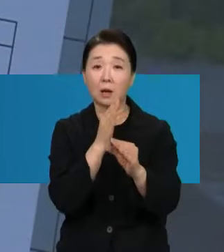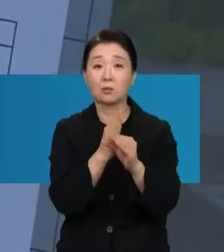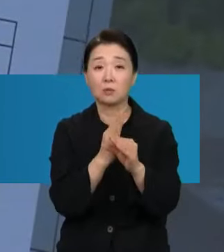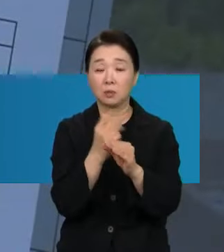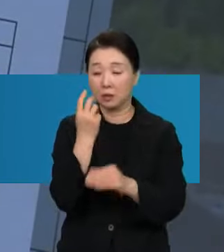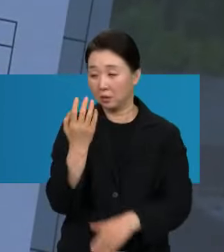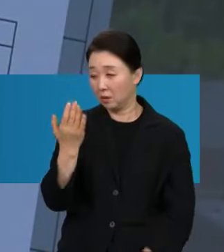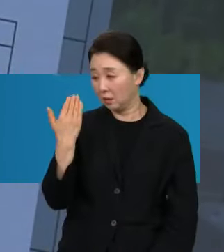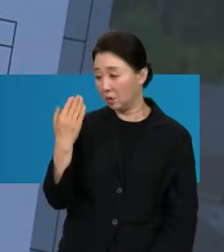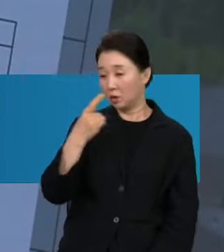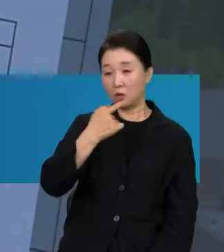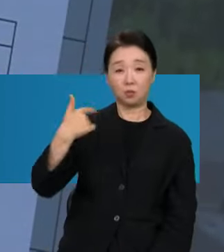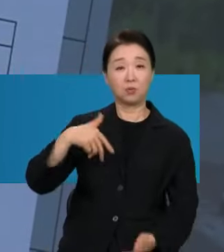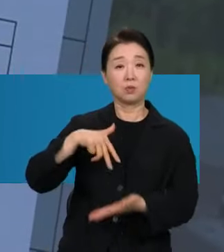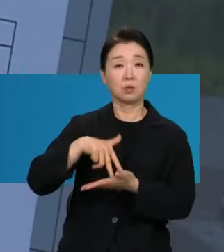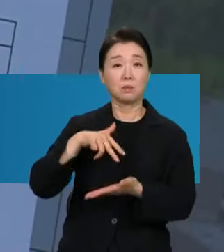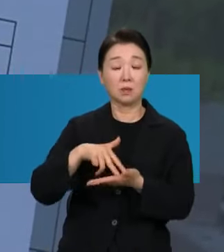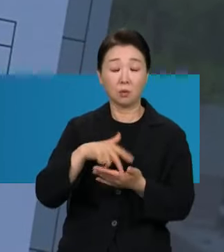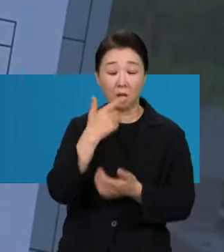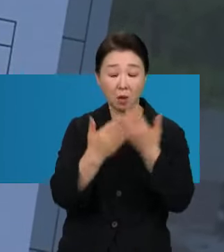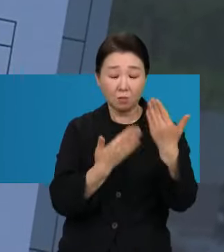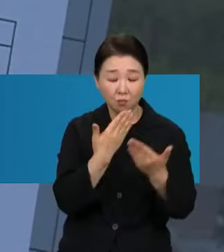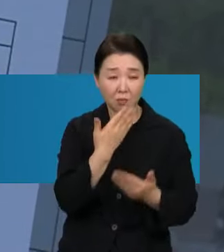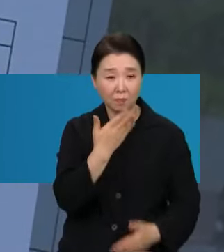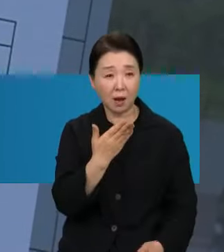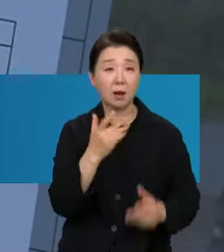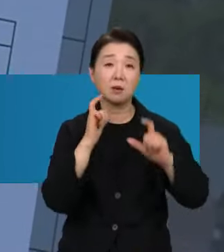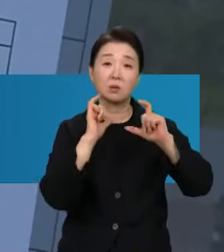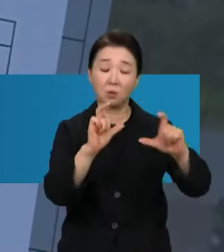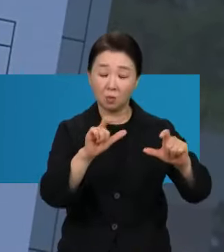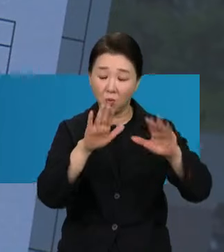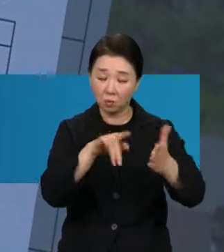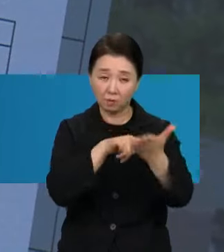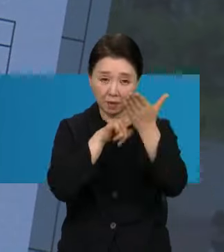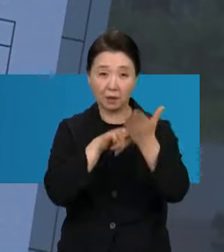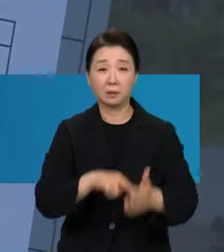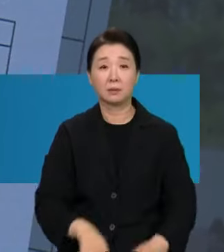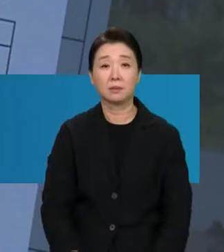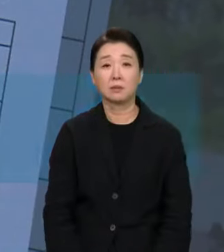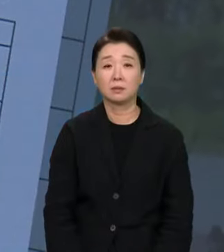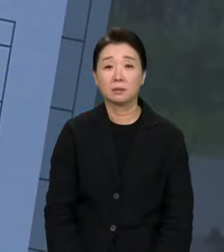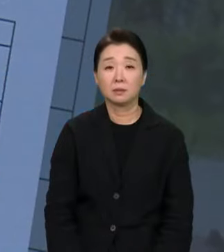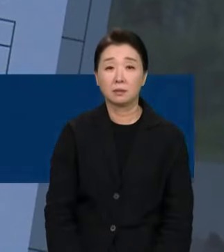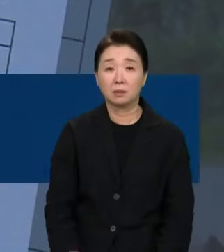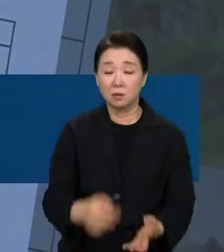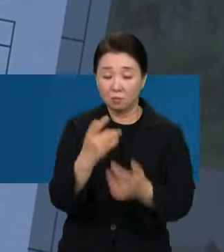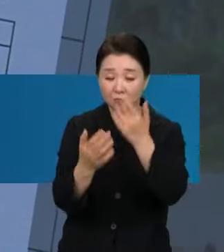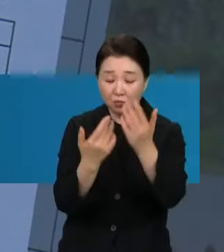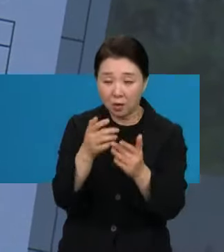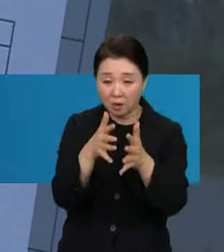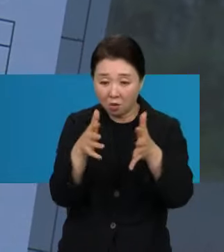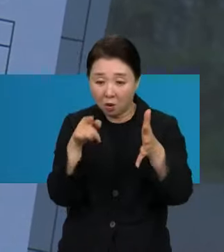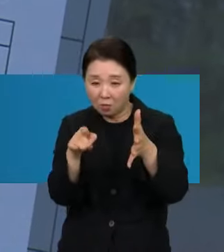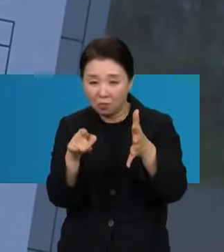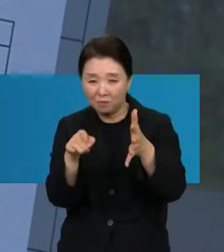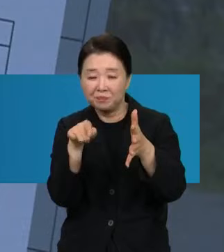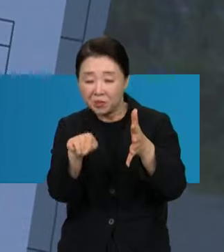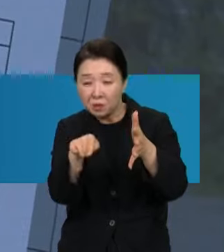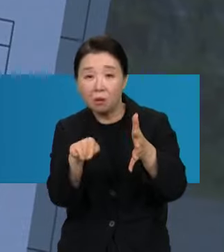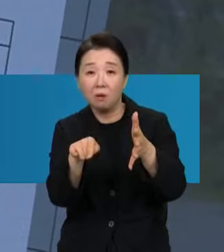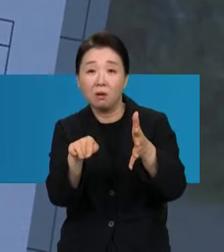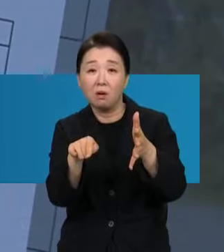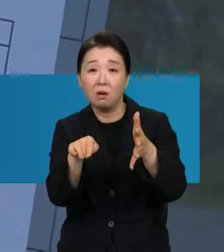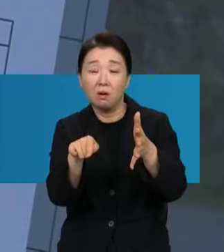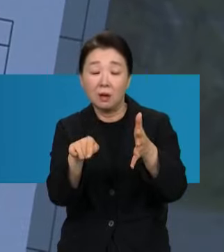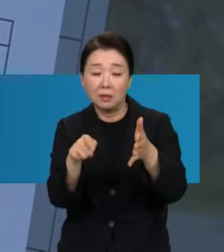달 전 소방에서 불이 날 수 있다고 경고했던 사실이 오늘 밝혀진 겁니다. 정확히 불이 난 건물을 콕 집어서